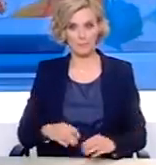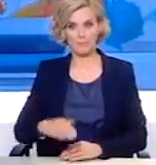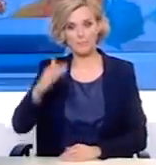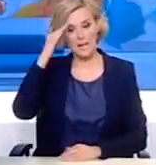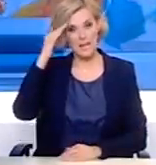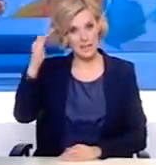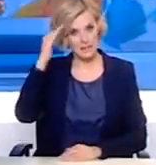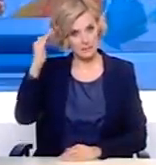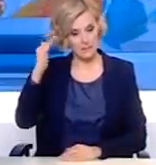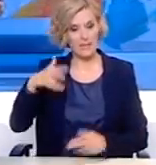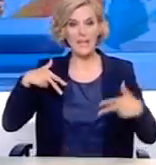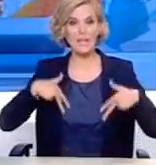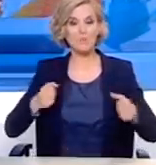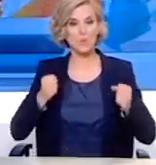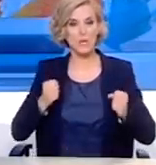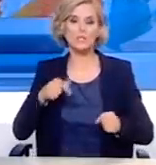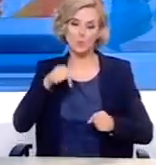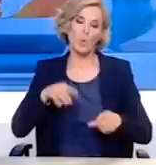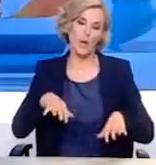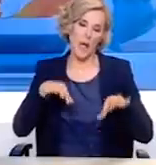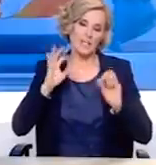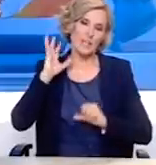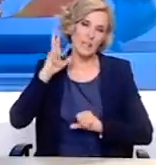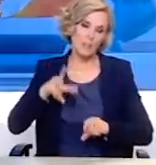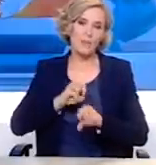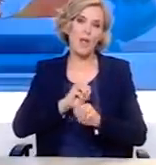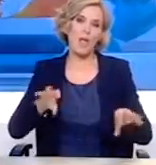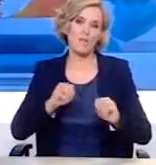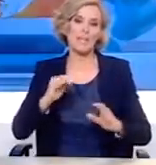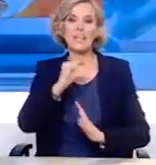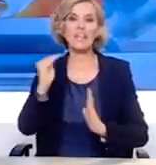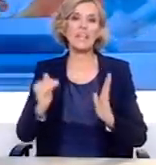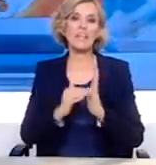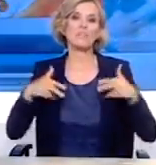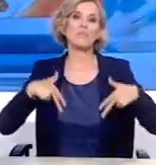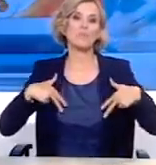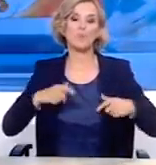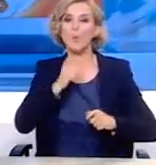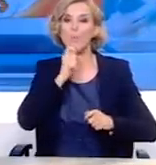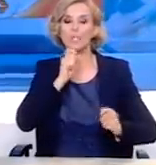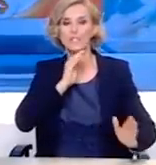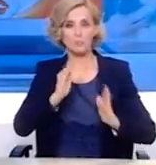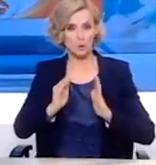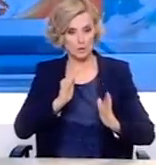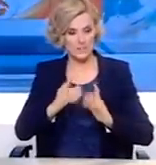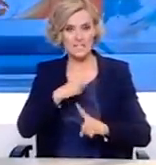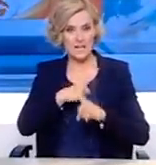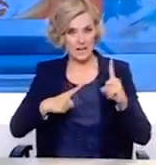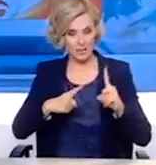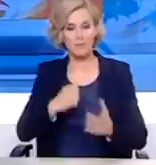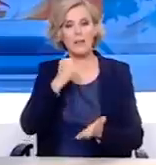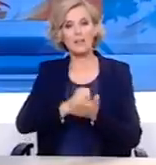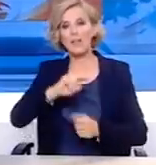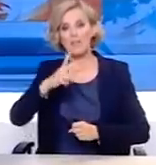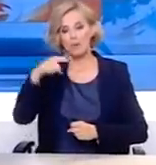Καλησπέρα σας από το Υπουργείο Υγείας. Ξεκινάει η καθημερινή ενημέρωση από τον Υφυπουργό Πολιτικής Προστασίας και Διαχείρισης Κρίσεων Νίκο Χαρδαλιά και τον εκπρόσωπο